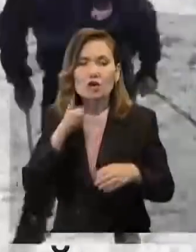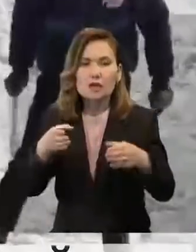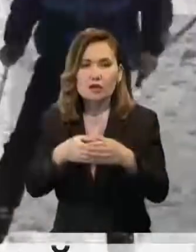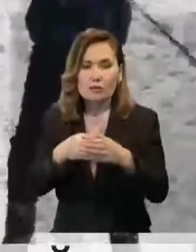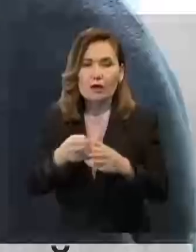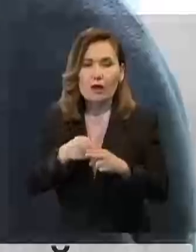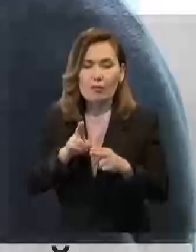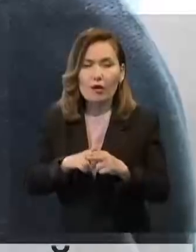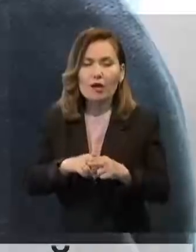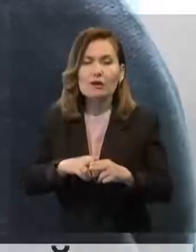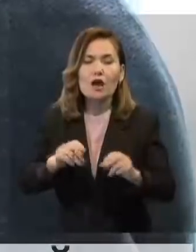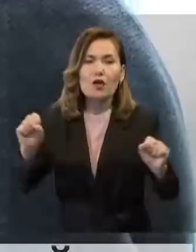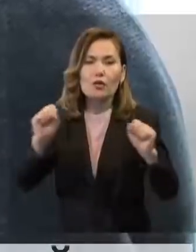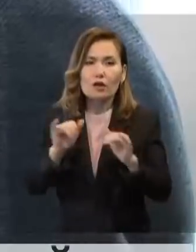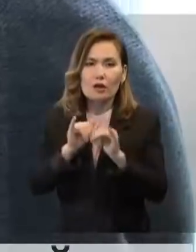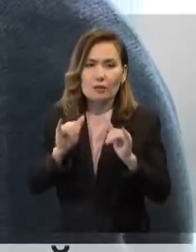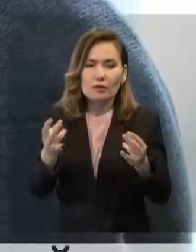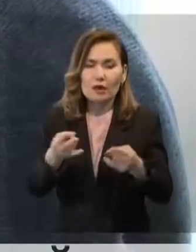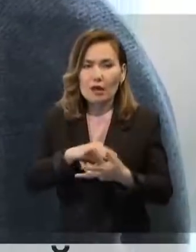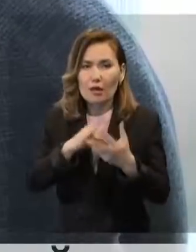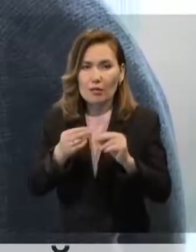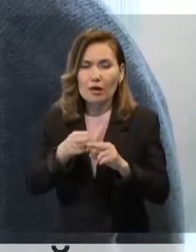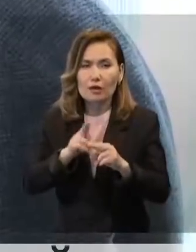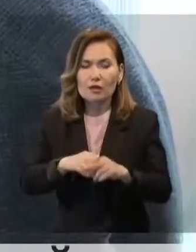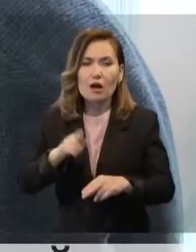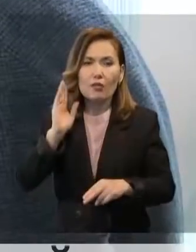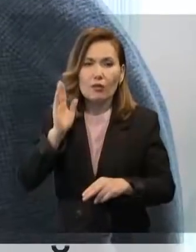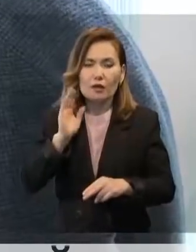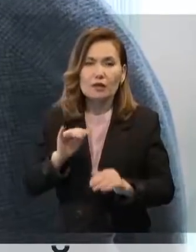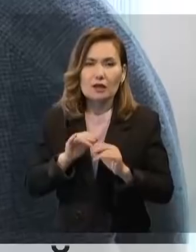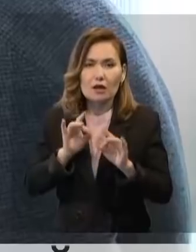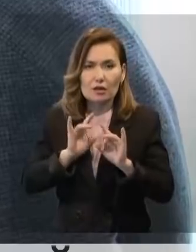есімін қалың бұқара білмейді. Жергілікті билік бұл жайтты да мойындап отыр.